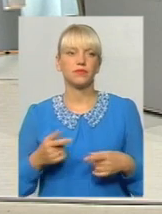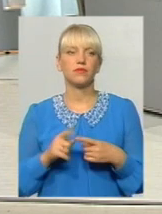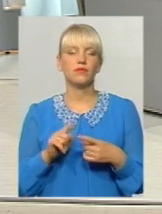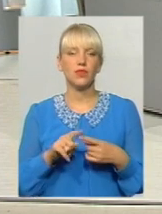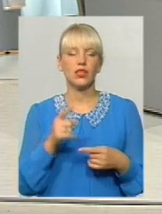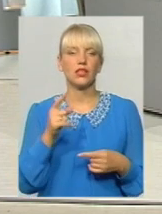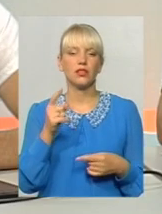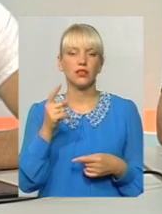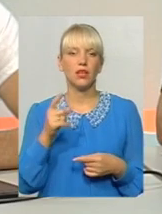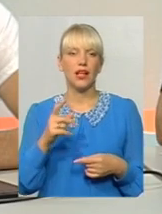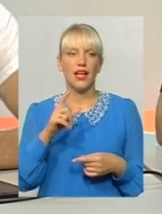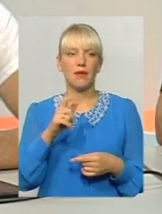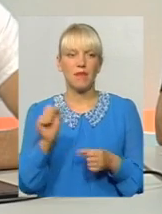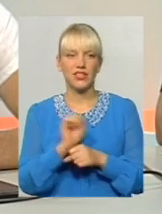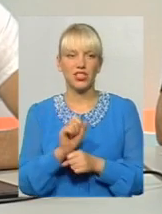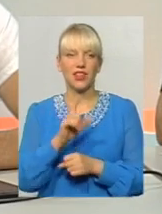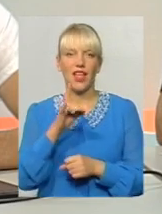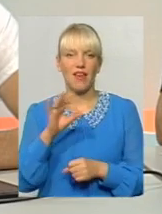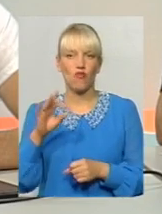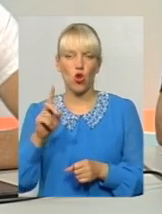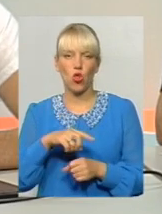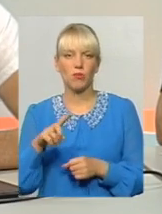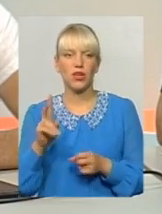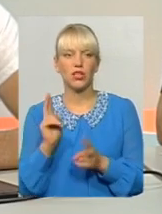Тобто, 40 автомобілів на єврономерах, які стали